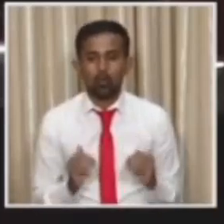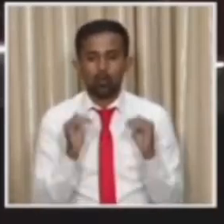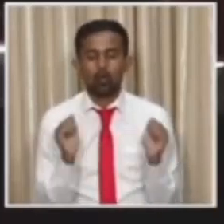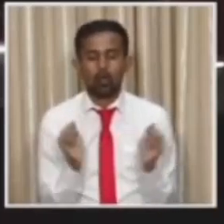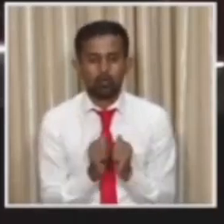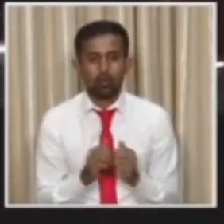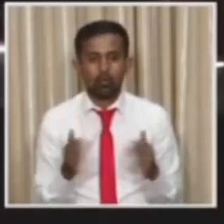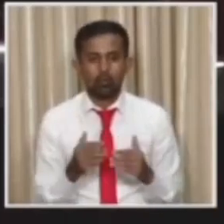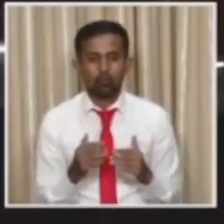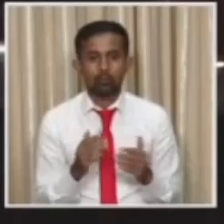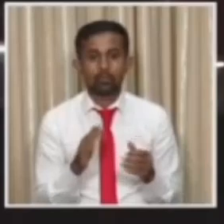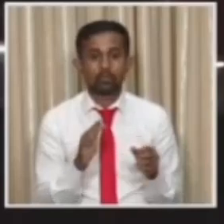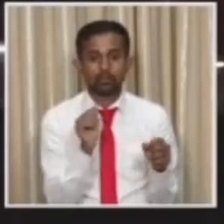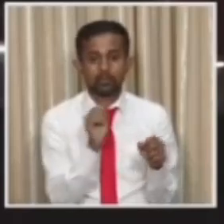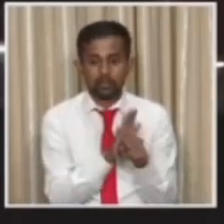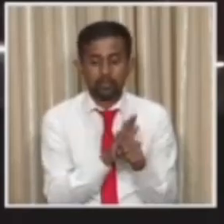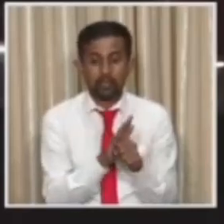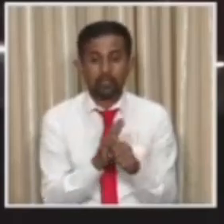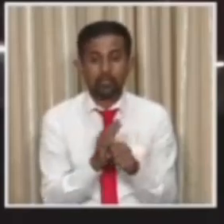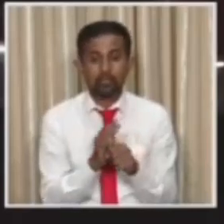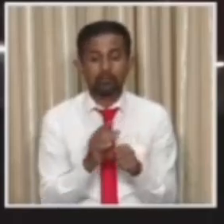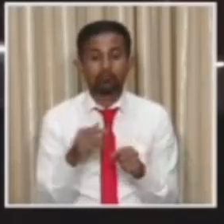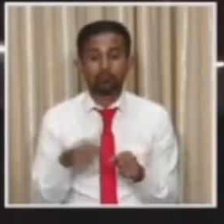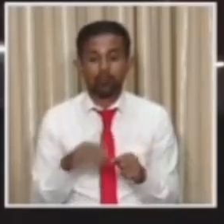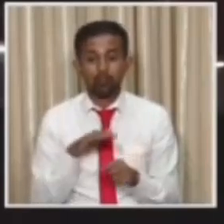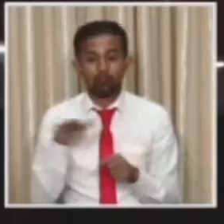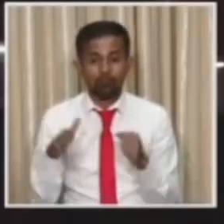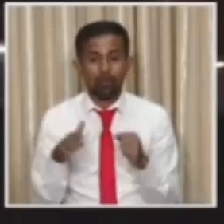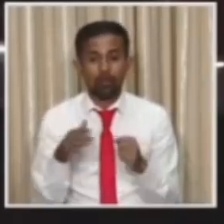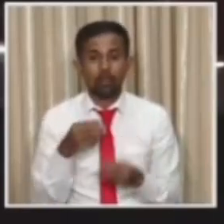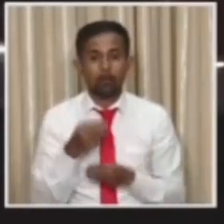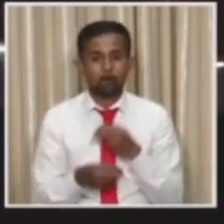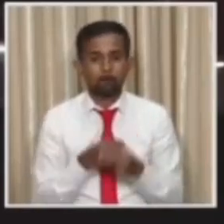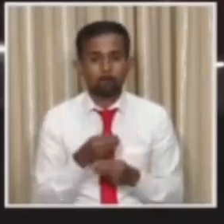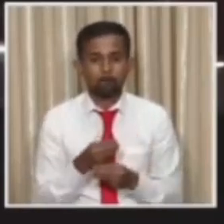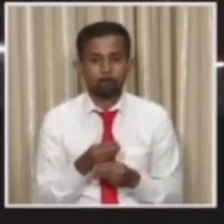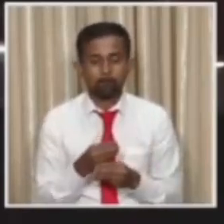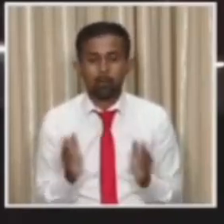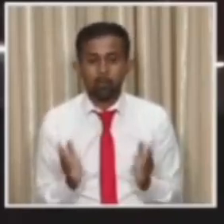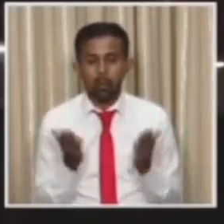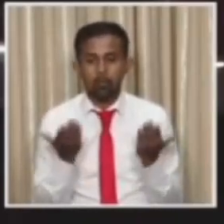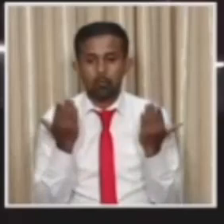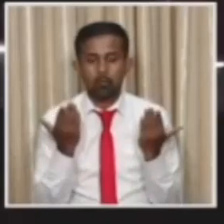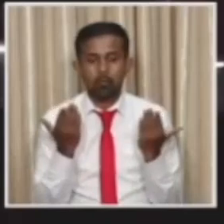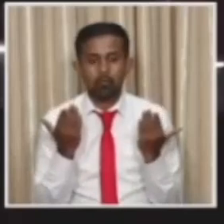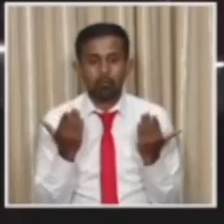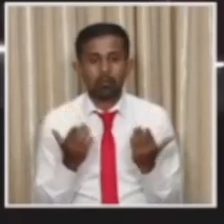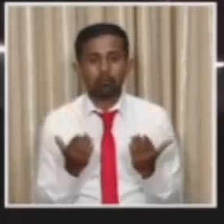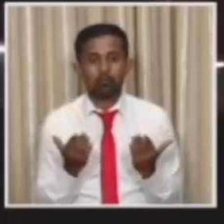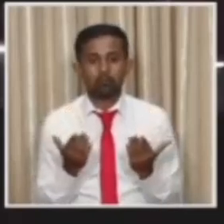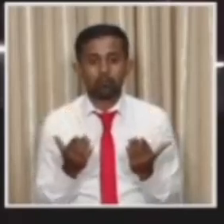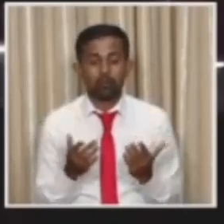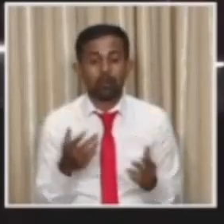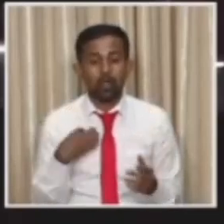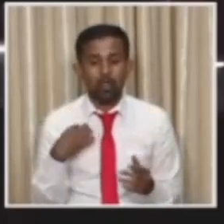කරනවා කිරි කිතුල් කර්මාන්තය තල් කර්මාන්තය මේ දේවල් අපේ ප්‍රදේශවල තියෙන කර්මාන්ත අපි දැන් පටන්ගෙන තියෙන යම් කිසි මට්ටමකට පටන්ගෙන තියෙන